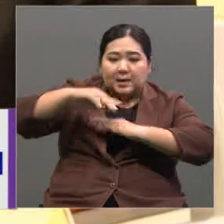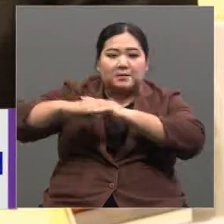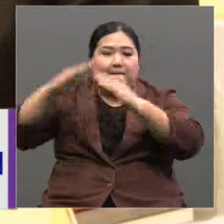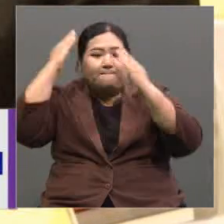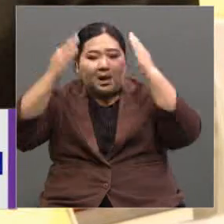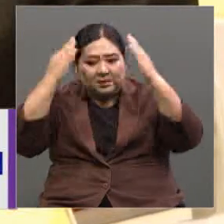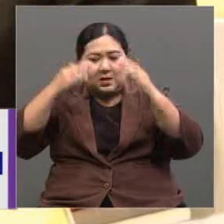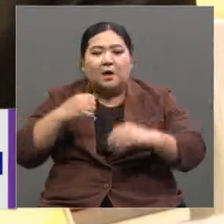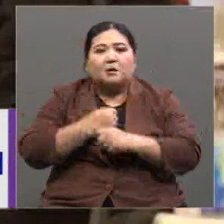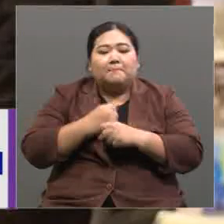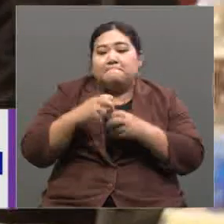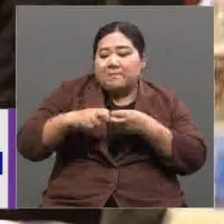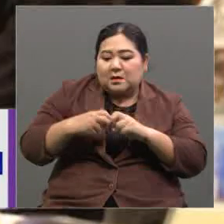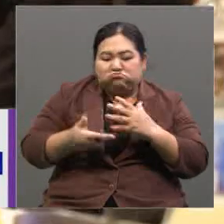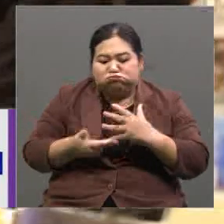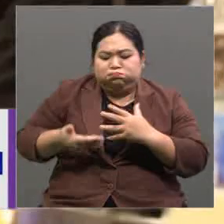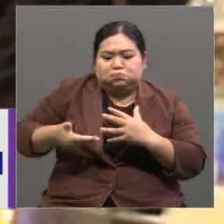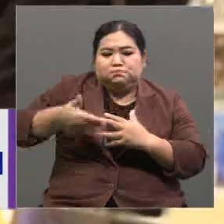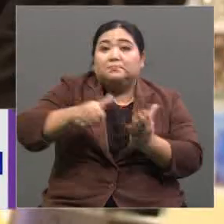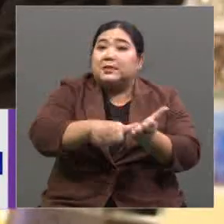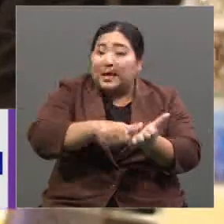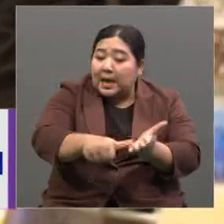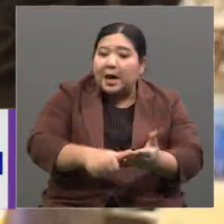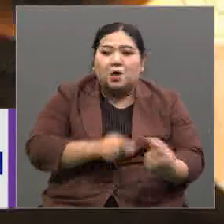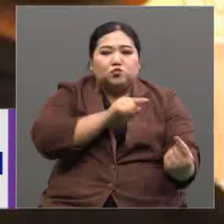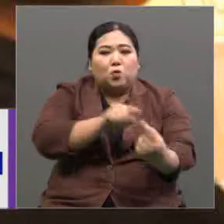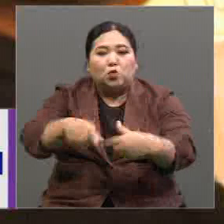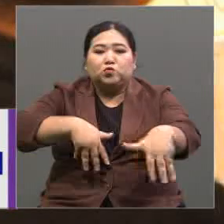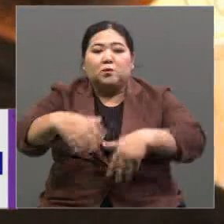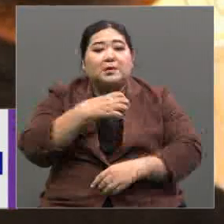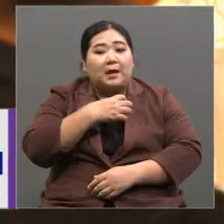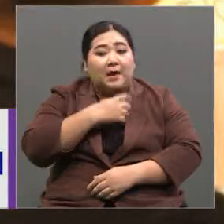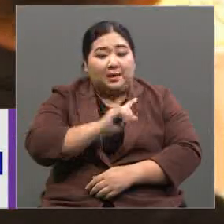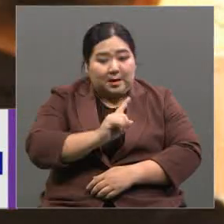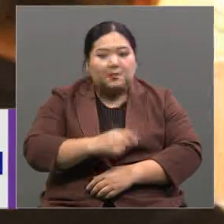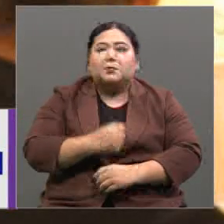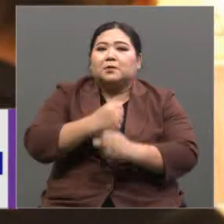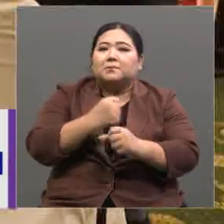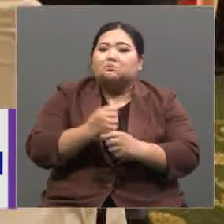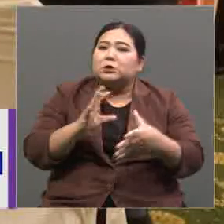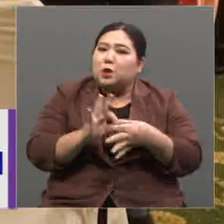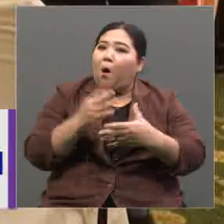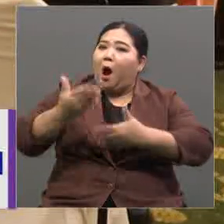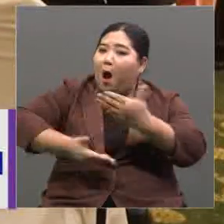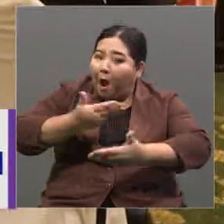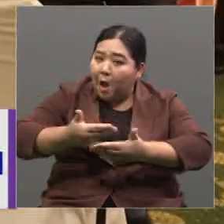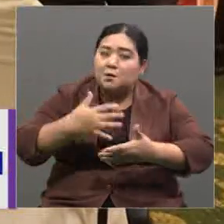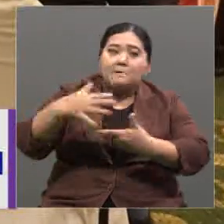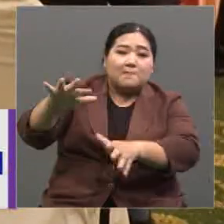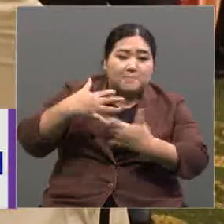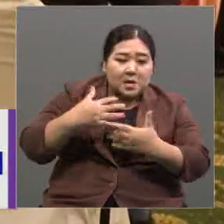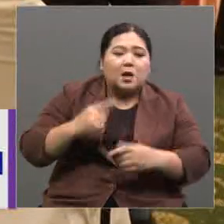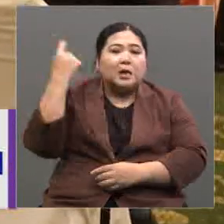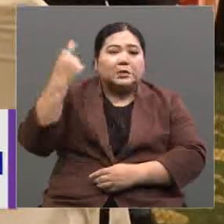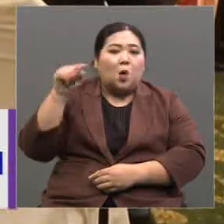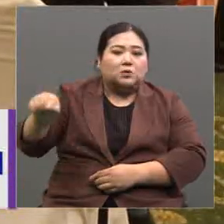การแก้ไขและยกระดับให้มีประสิทธิภาพตอบสนองความต้องการของประชาชนพร้อมส่งเสริมการค้าชายแดนและการท่องเที่ยวระหว่าง 2ประเทศ